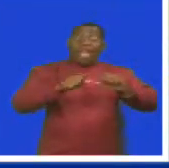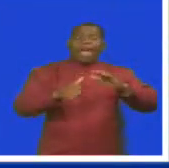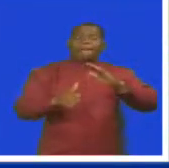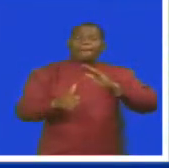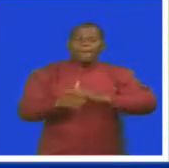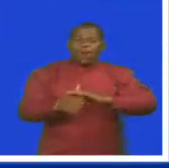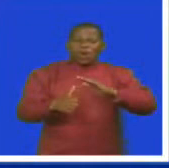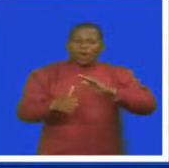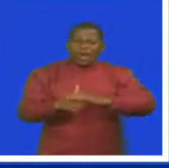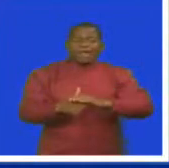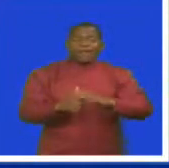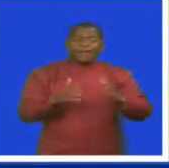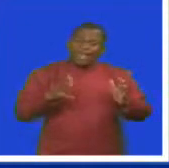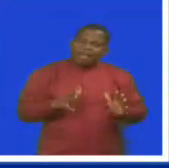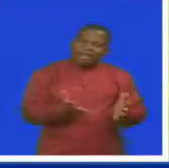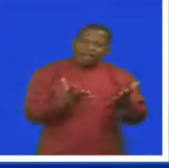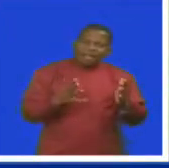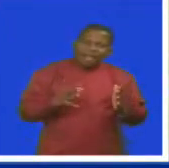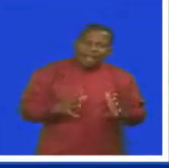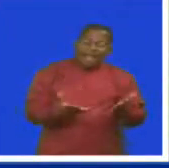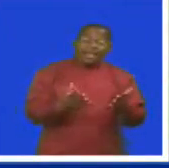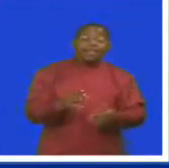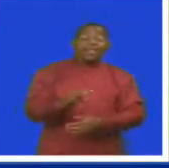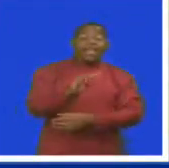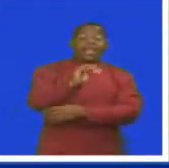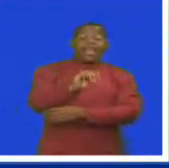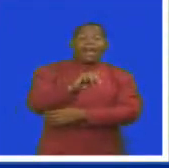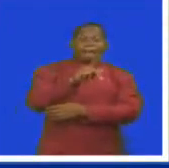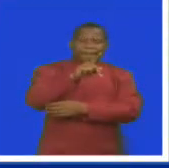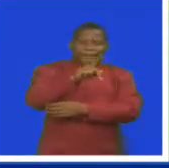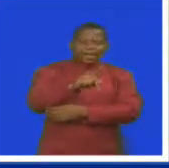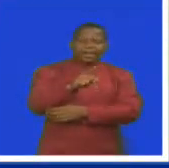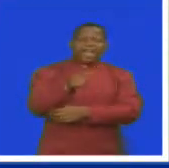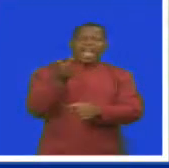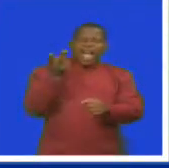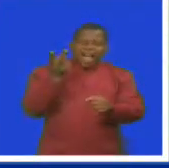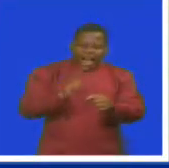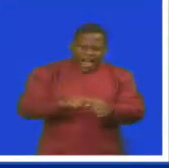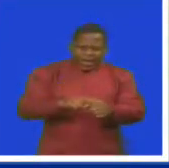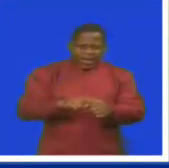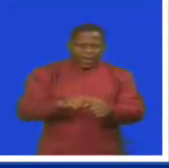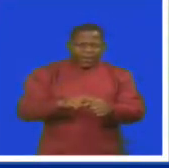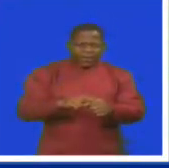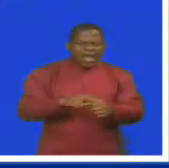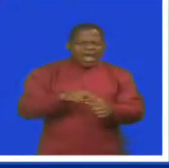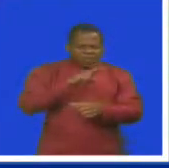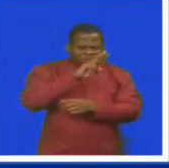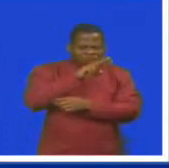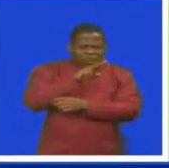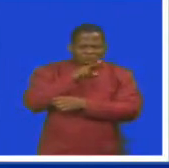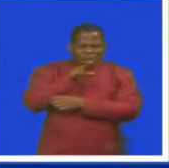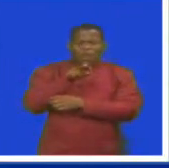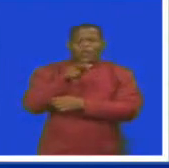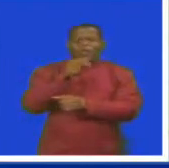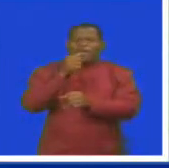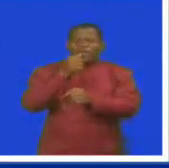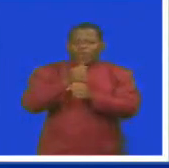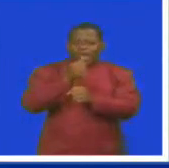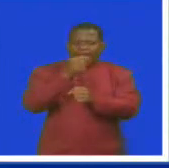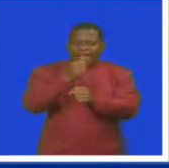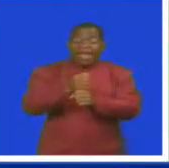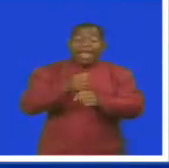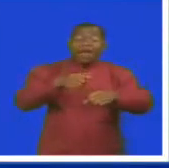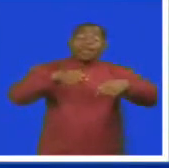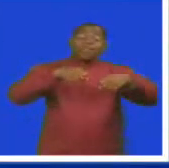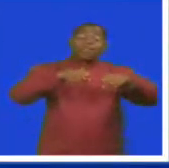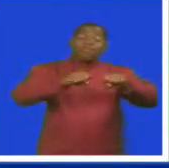nekuhlola nje ukuthi as a council enkundleni because lapha kunathi sibahlonishwa but akusho ukuthi lo mhlangano ngewethu simelele